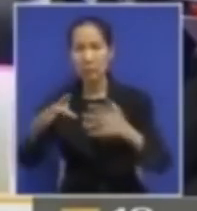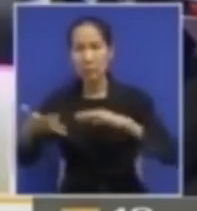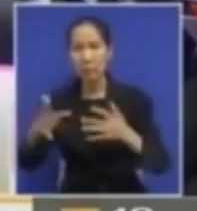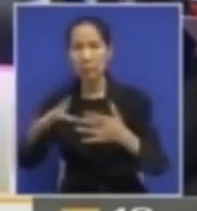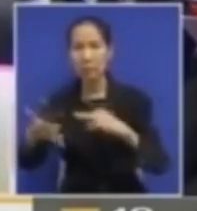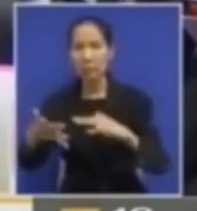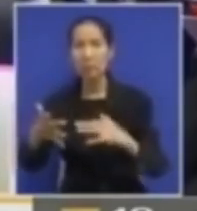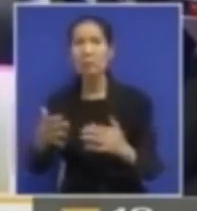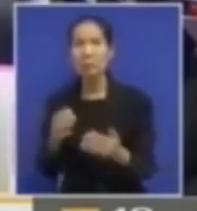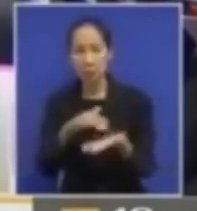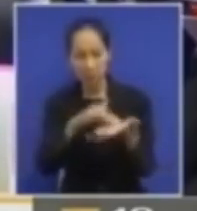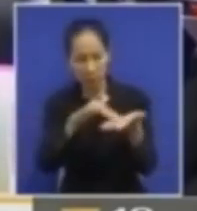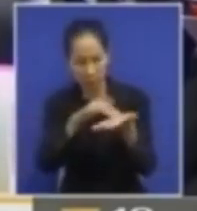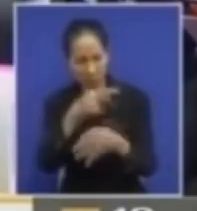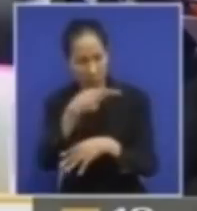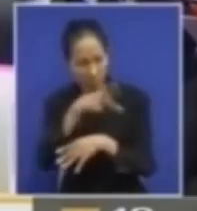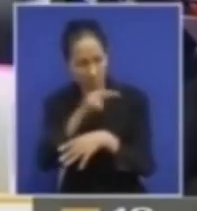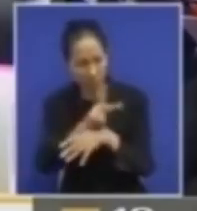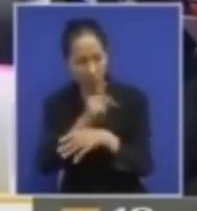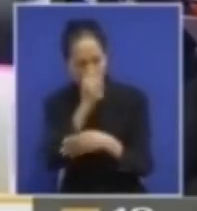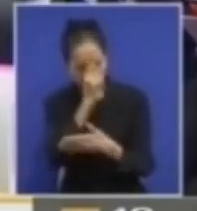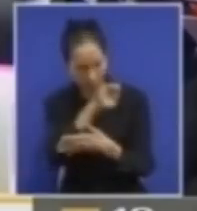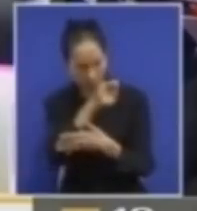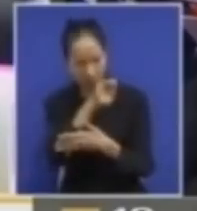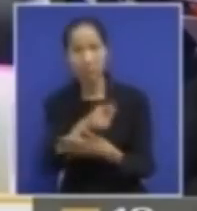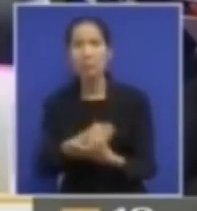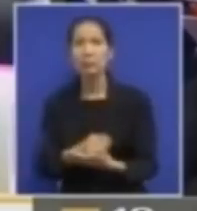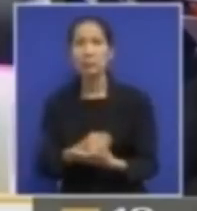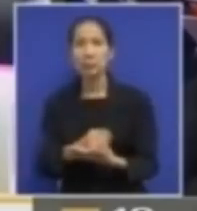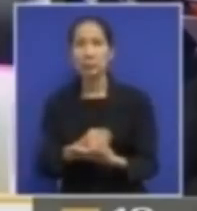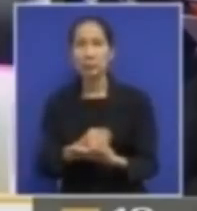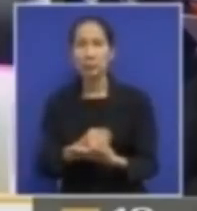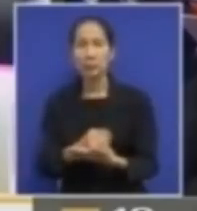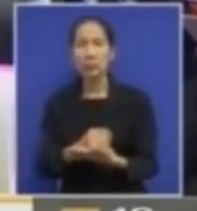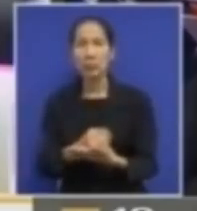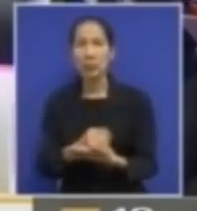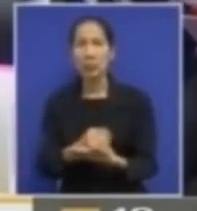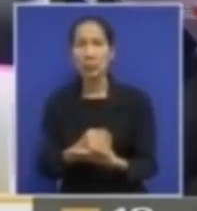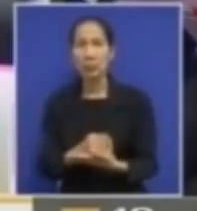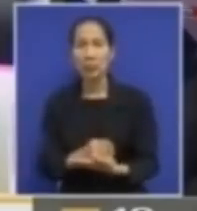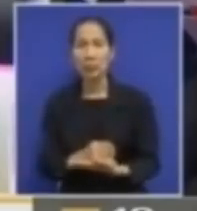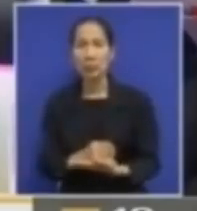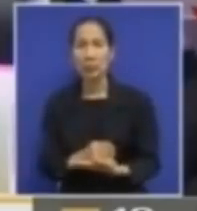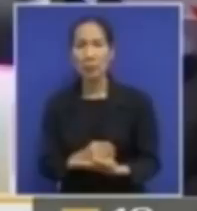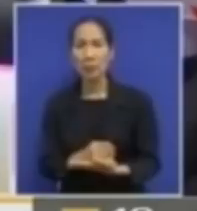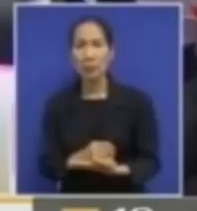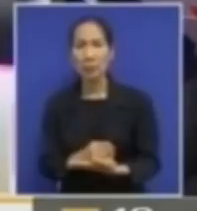ผมต้องขออภัยท่านประธานที่จะกราบเรียนด้วยความเคารพครับว่าการ